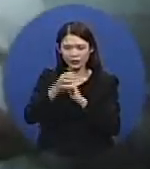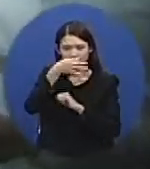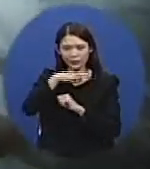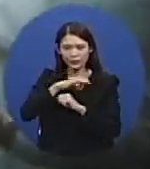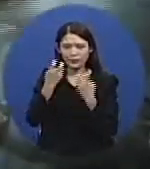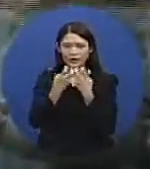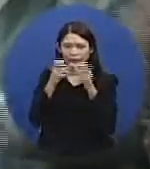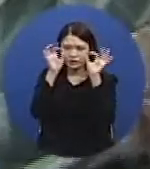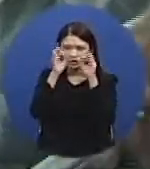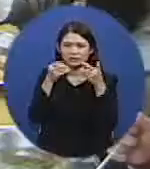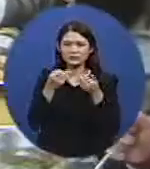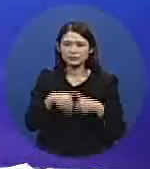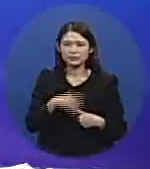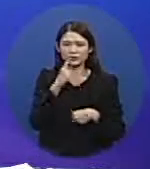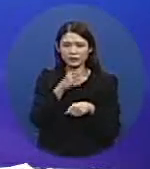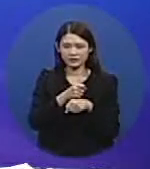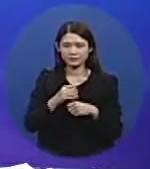모색해야 한다고 분석했습니다.